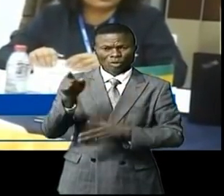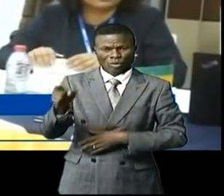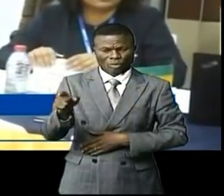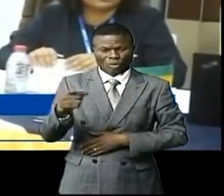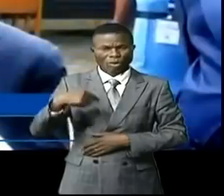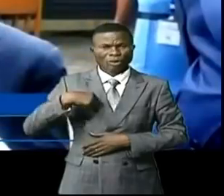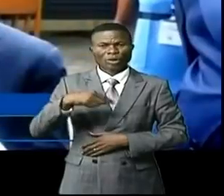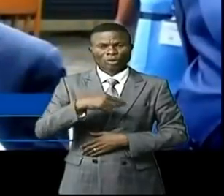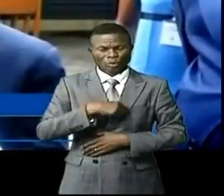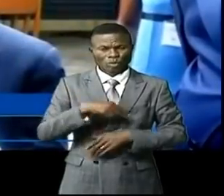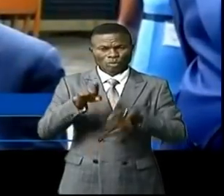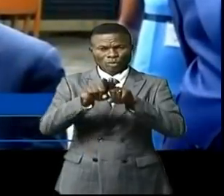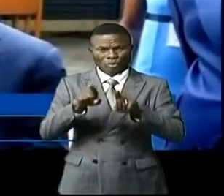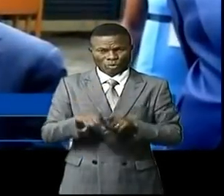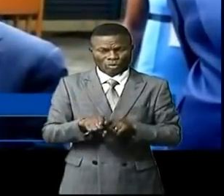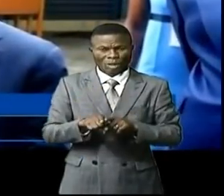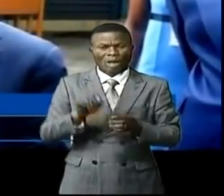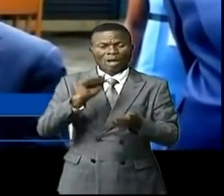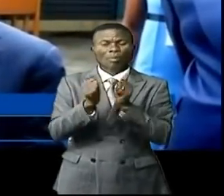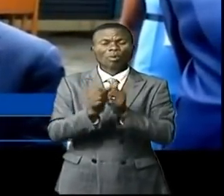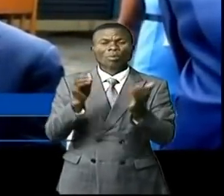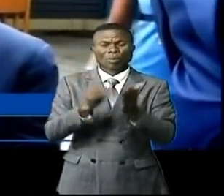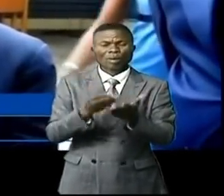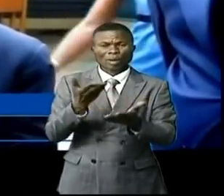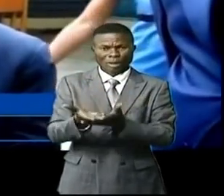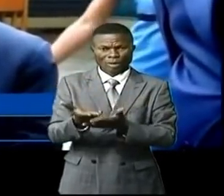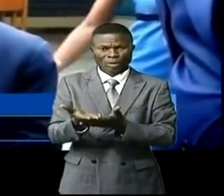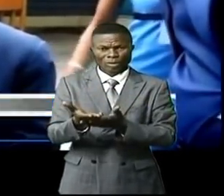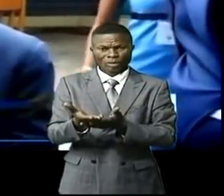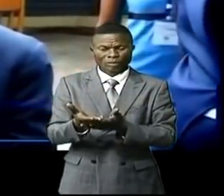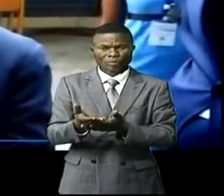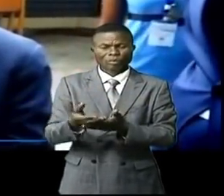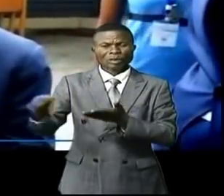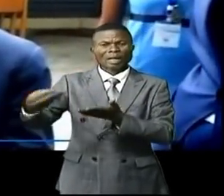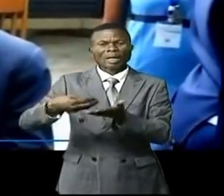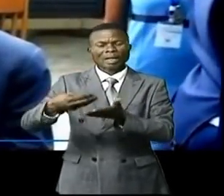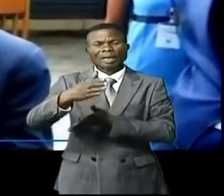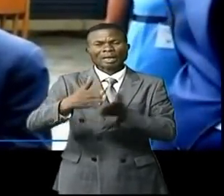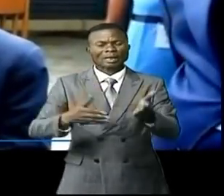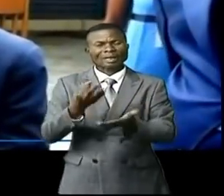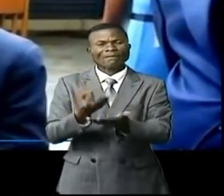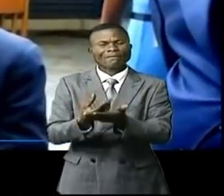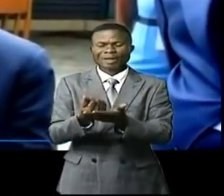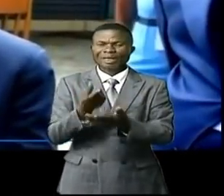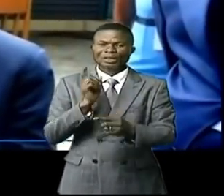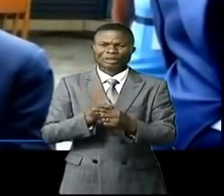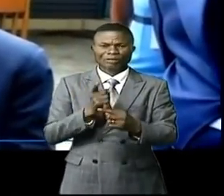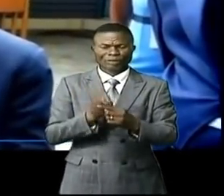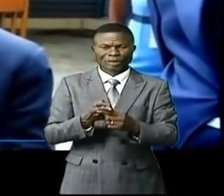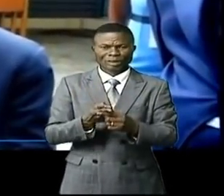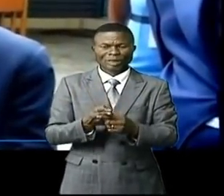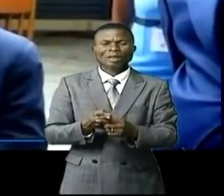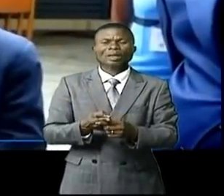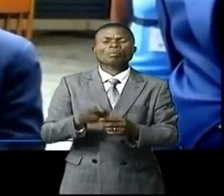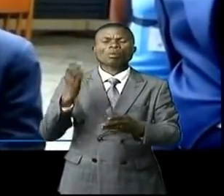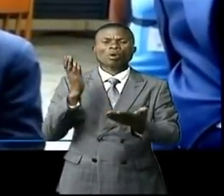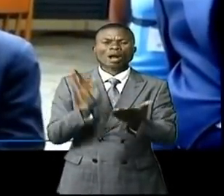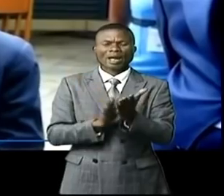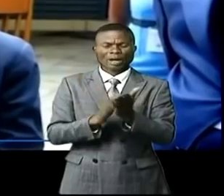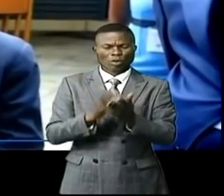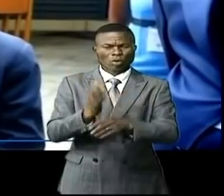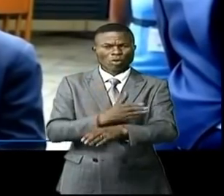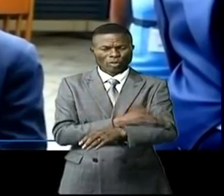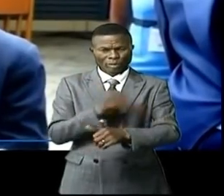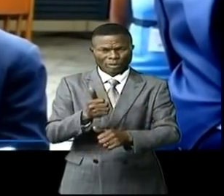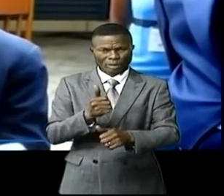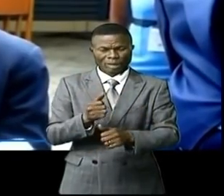avons également un autre défi, et celui de la mobilisation des ressources financières pour la stabilité de l'institut. Nous appelons